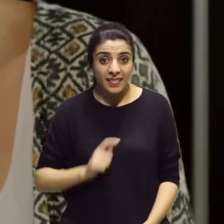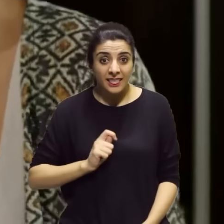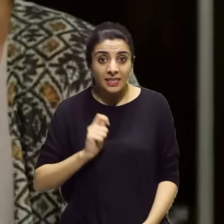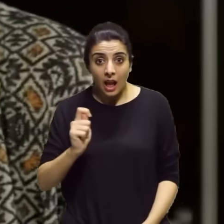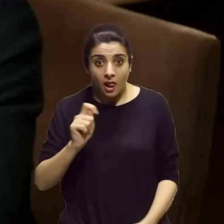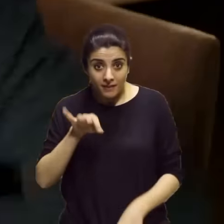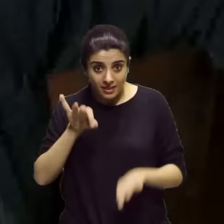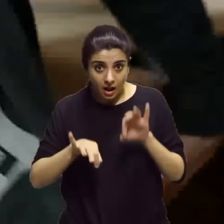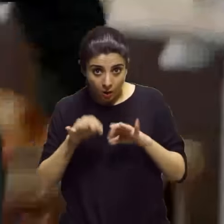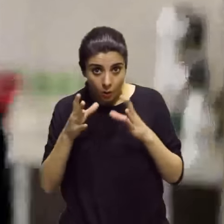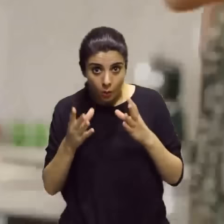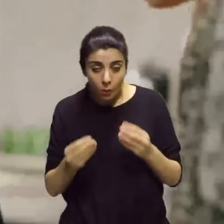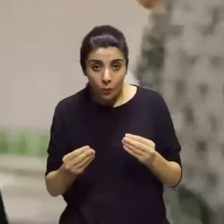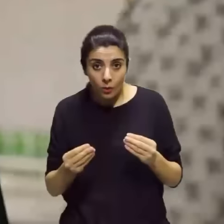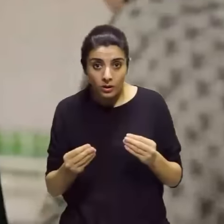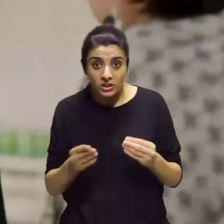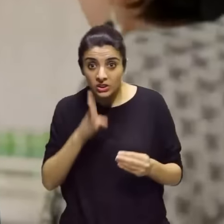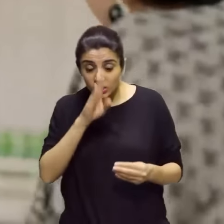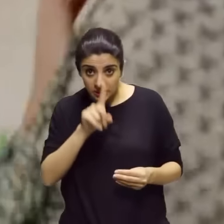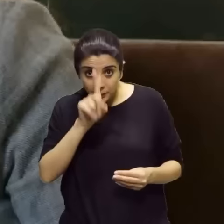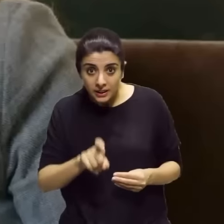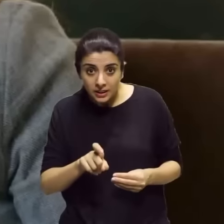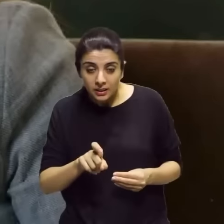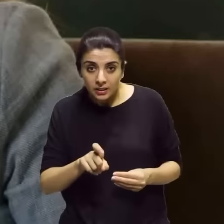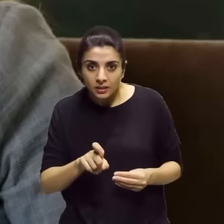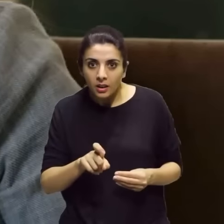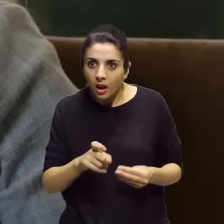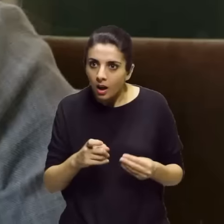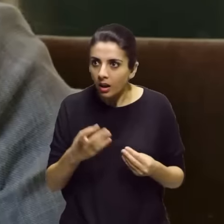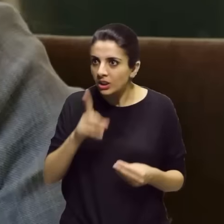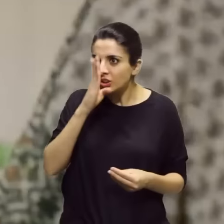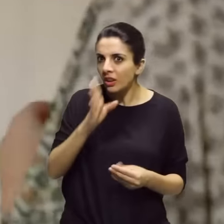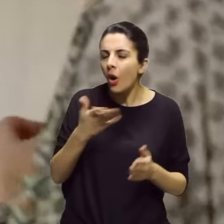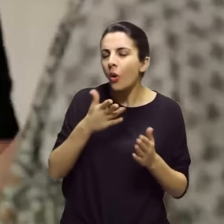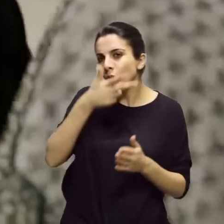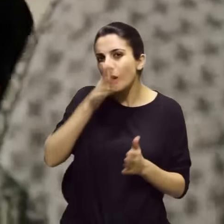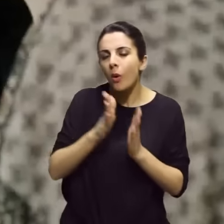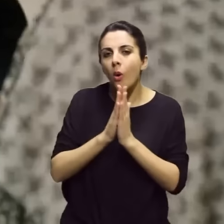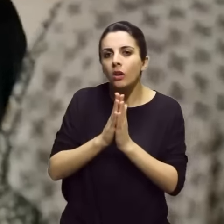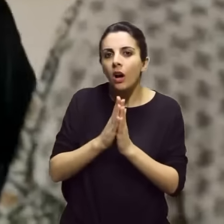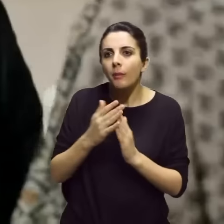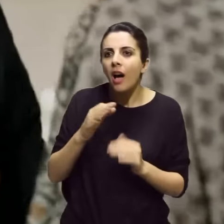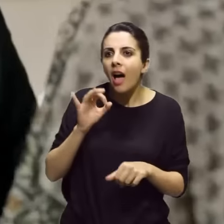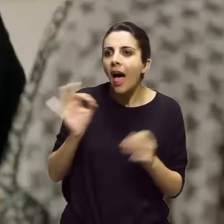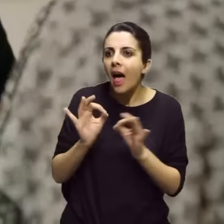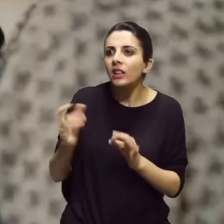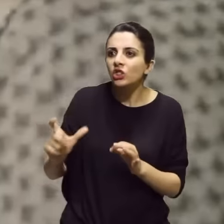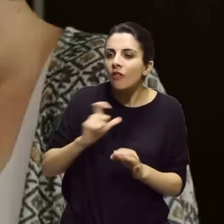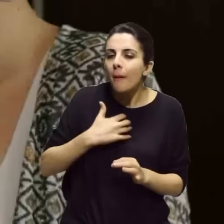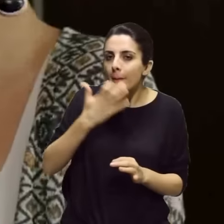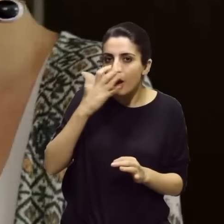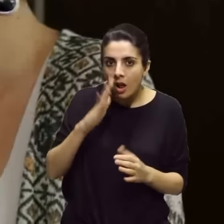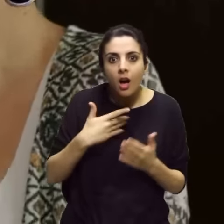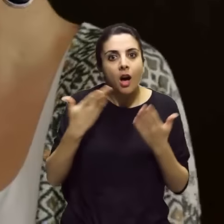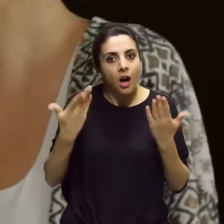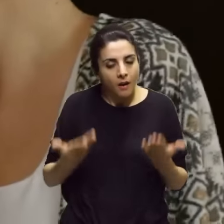Teklifimizi mi değerlendirdiniz? Ömer yerinden fırladı. Ciddi misiniz? Ay tabii ki ciddisiniz. Kusura bakmayın. Pardon, biz bu kadar erken dönüş beklemiyorduk.